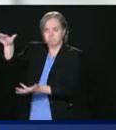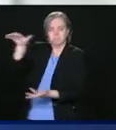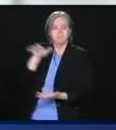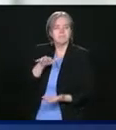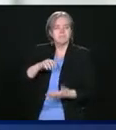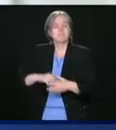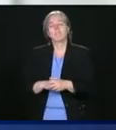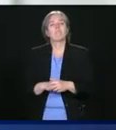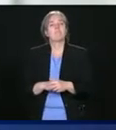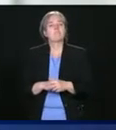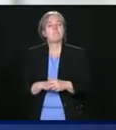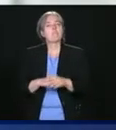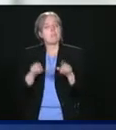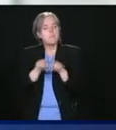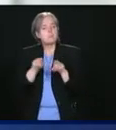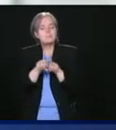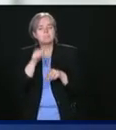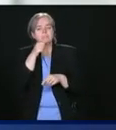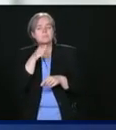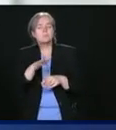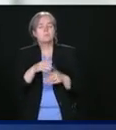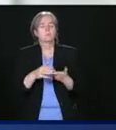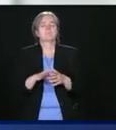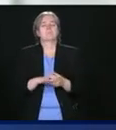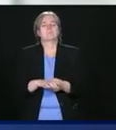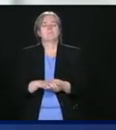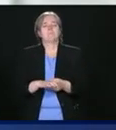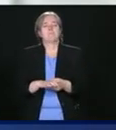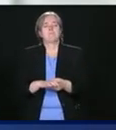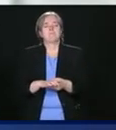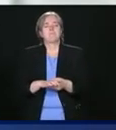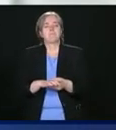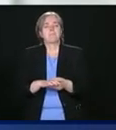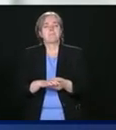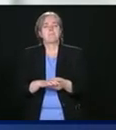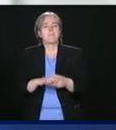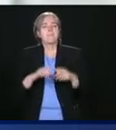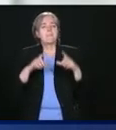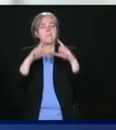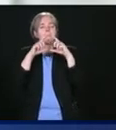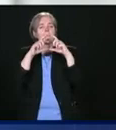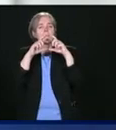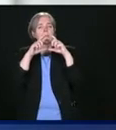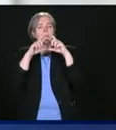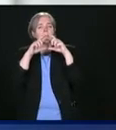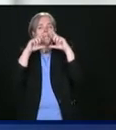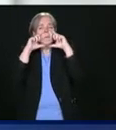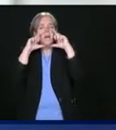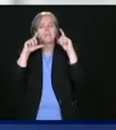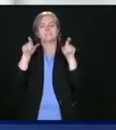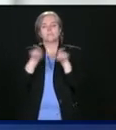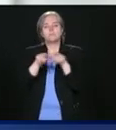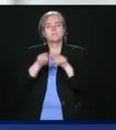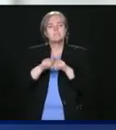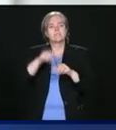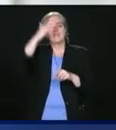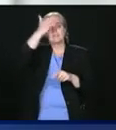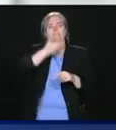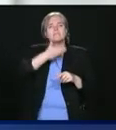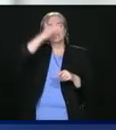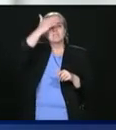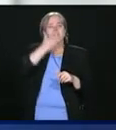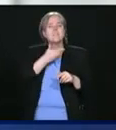commencer à recevoir des livraisons de visières de Toronto Stamp très bientôt. Ils ont converti leur